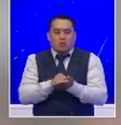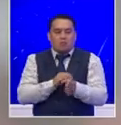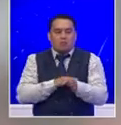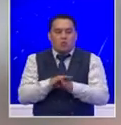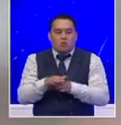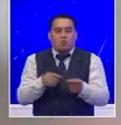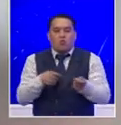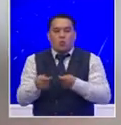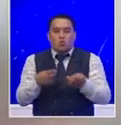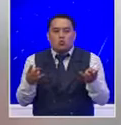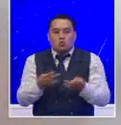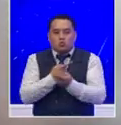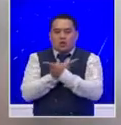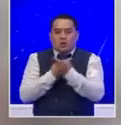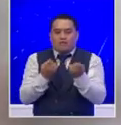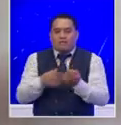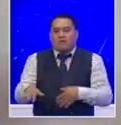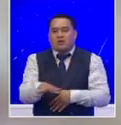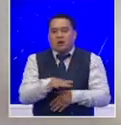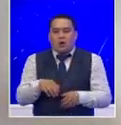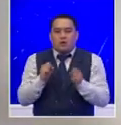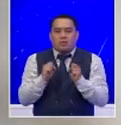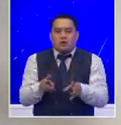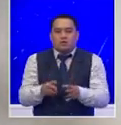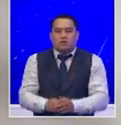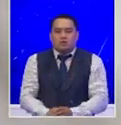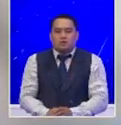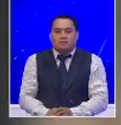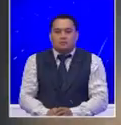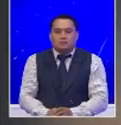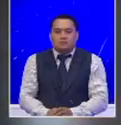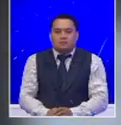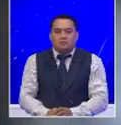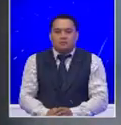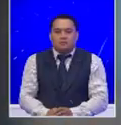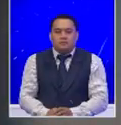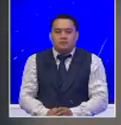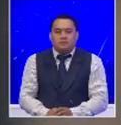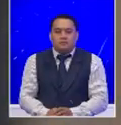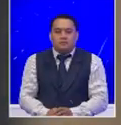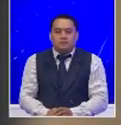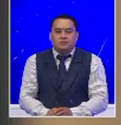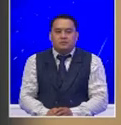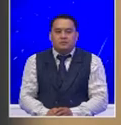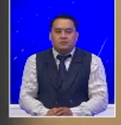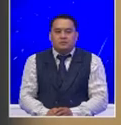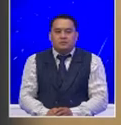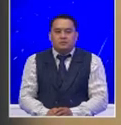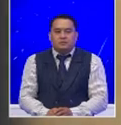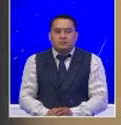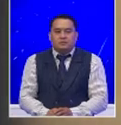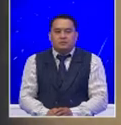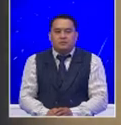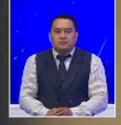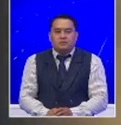эвакуировать. А власти вынуждены были объявить в некоторых районах повышенный уровень опасности. Обзор зарубежных новостей подготовил Алексей Цой по материалам